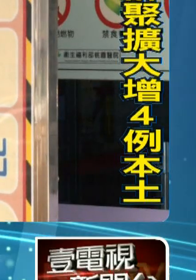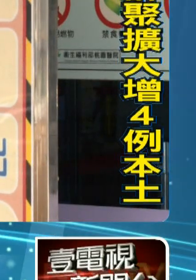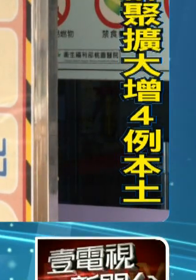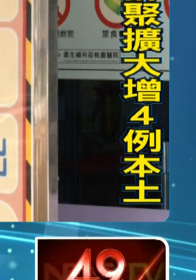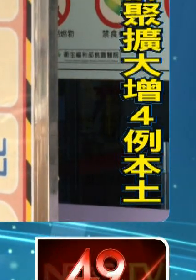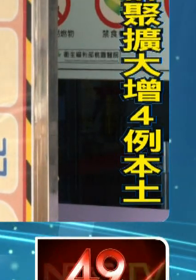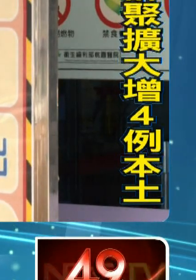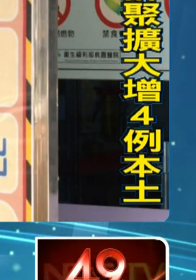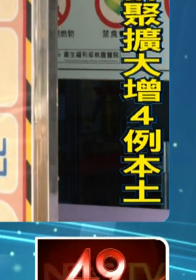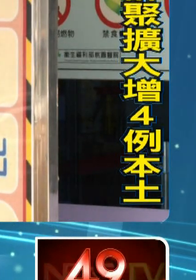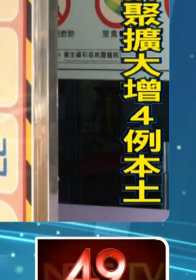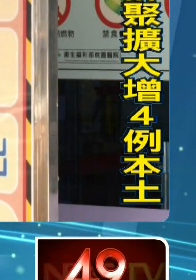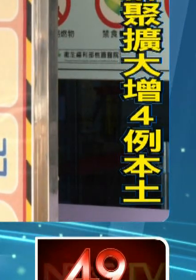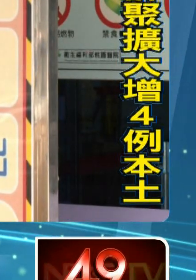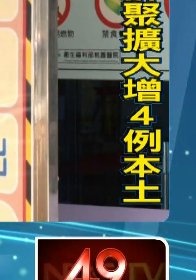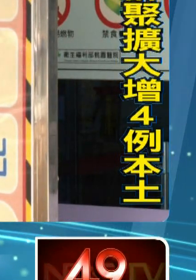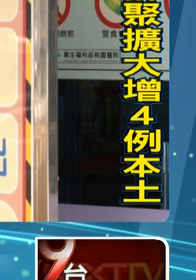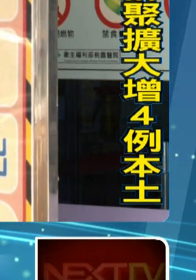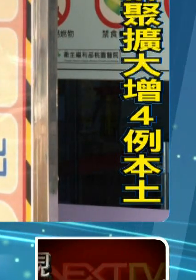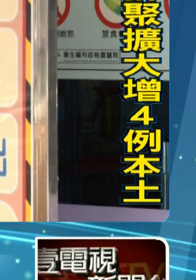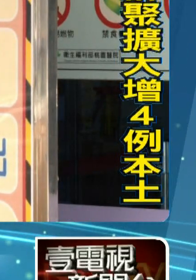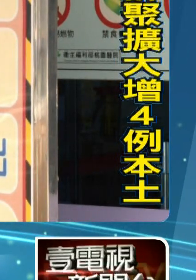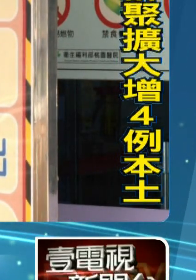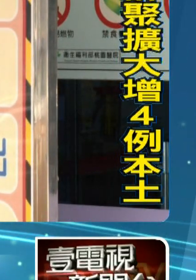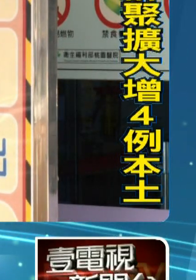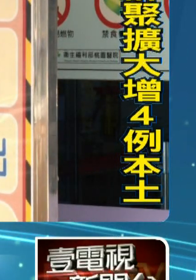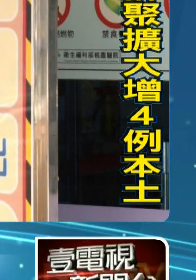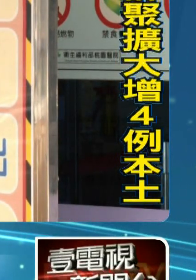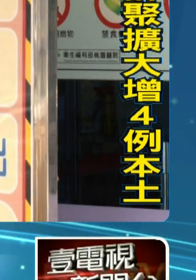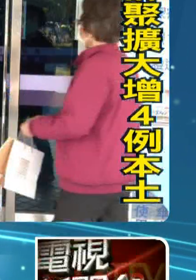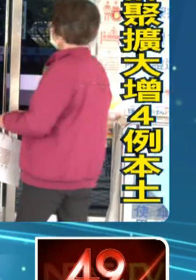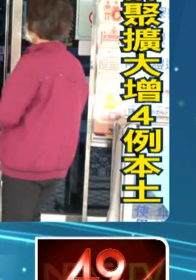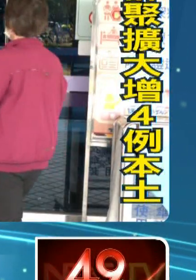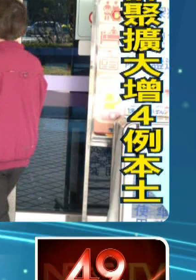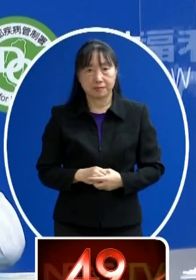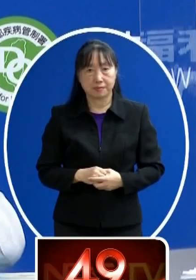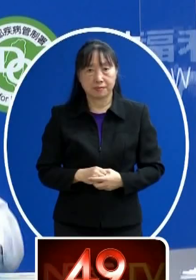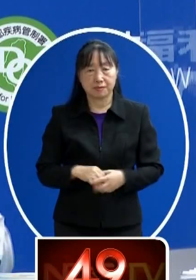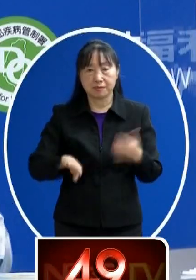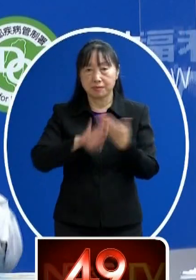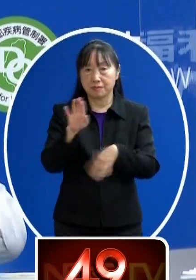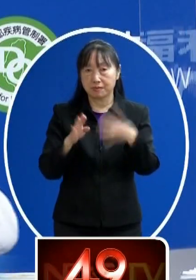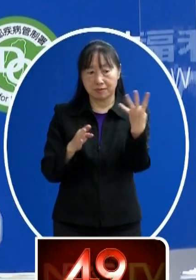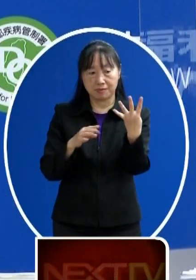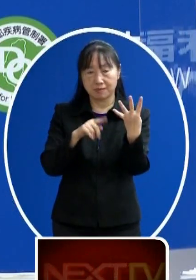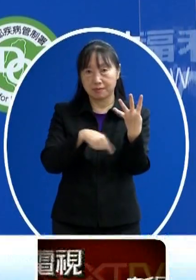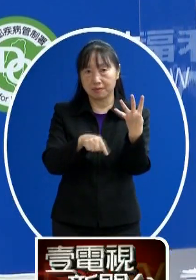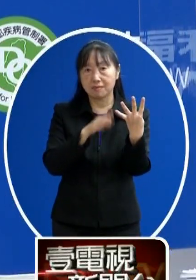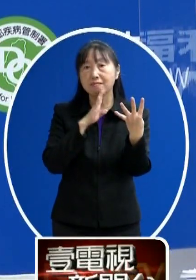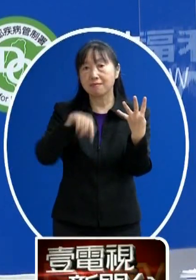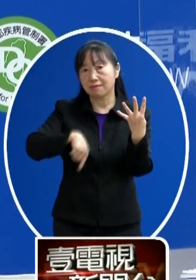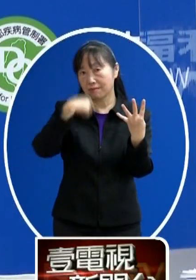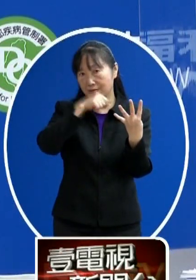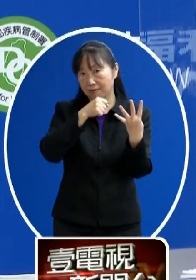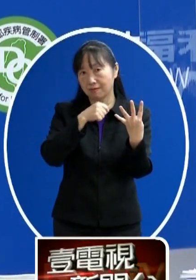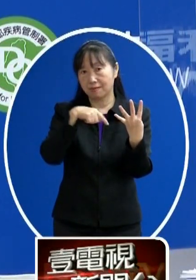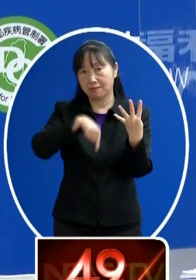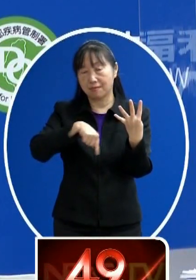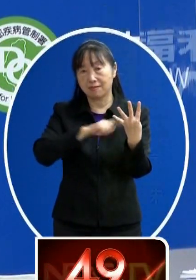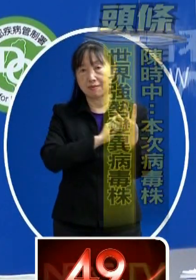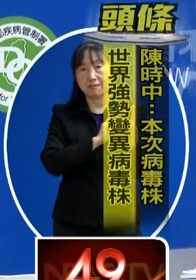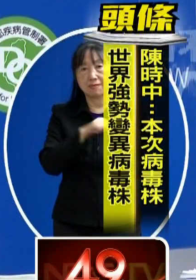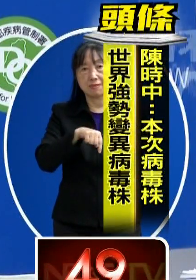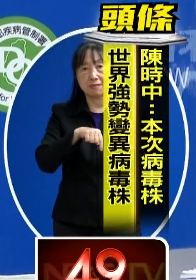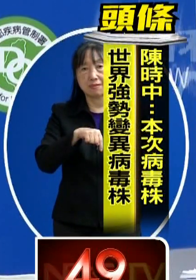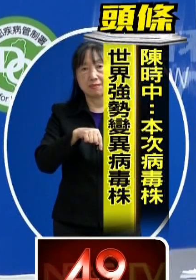这一次是遭到强势变种病毒株的攻击。来看看稍早说明 4例的本土的个案均